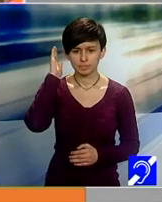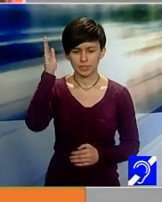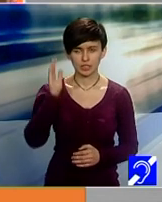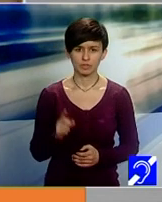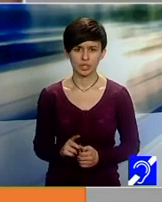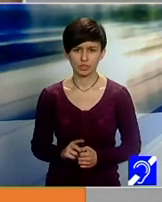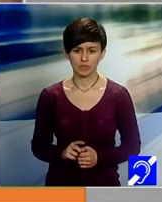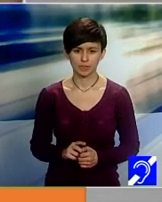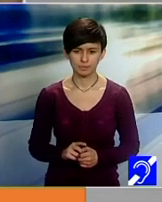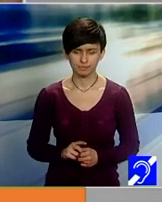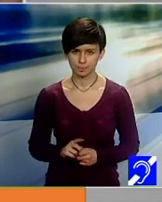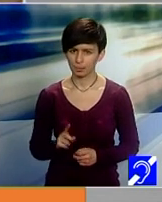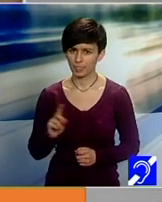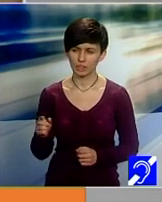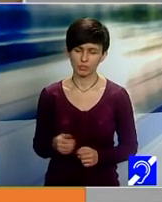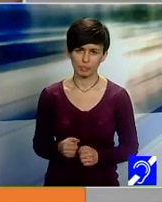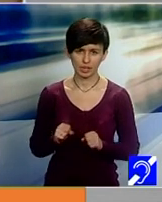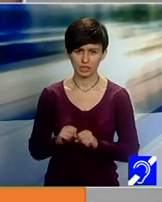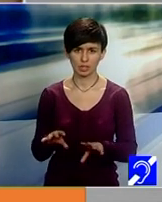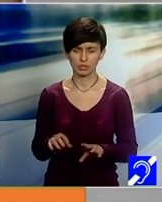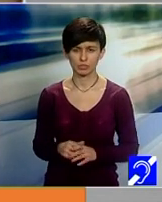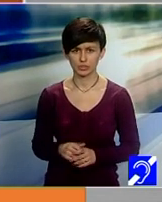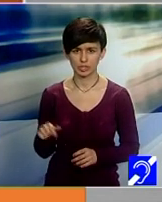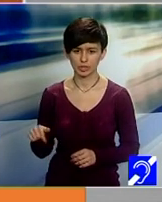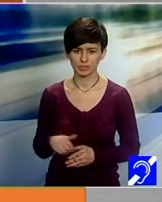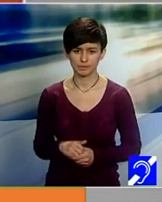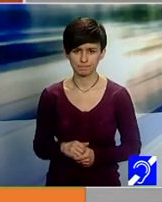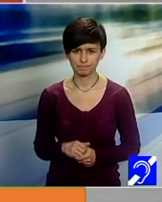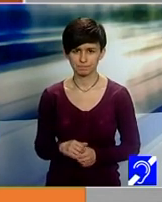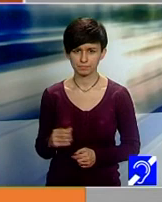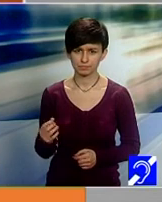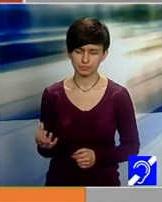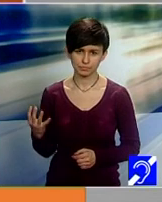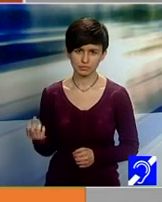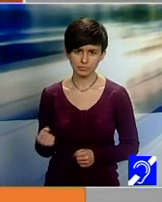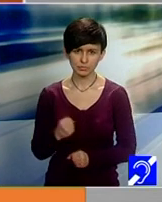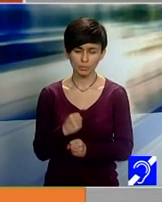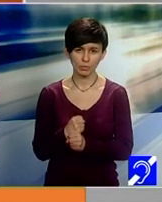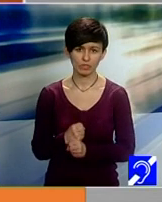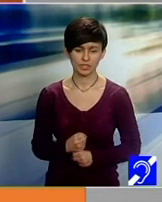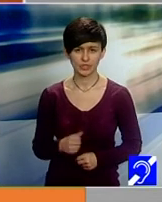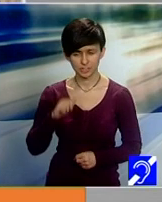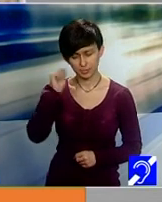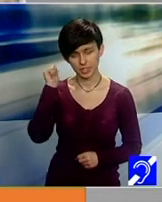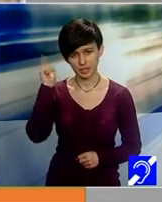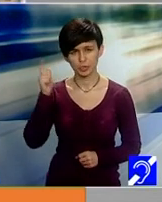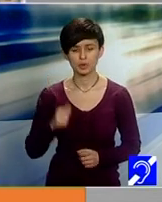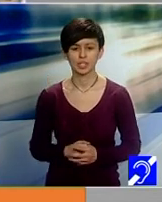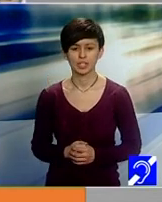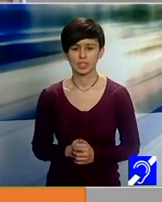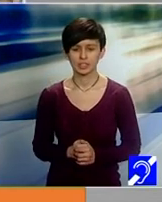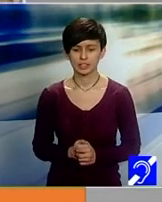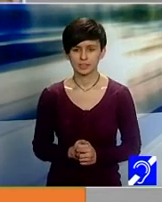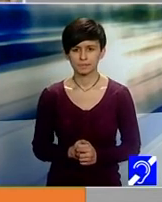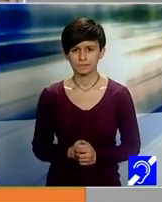așa ceva. Dar ce veți face mâine? Poi mâine? Mâine, poi mâine, sincer să vă spun și asta e întrebarea, a fost